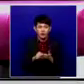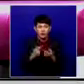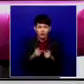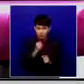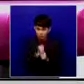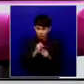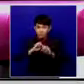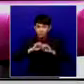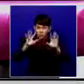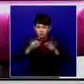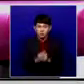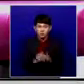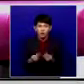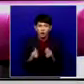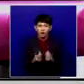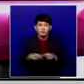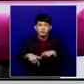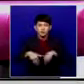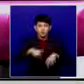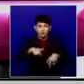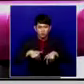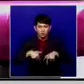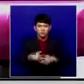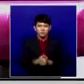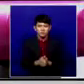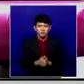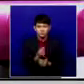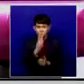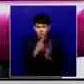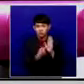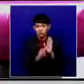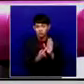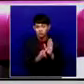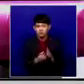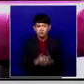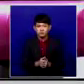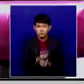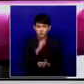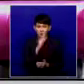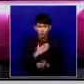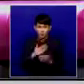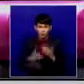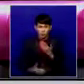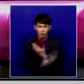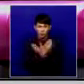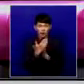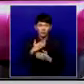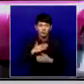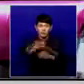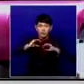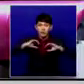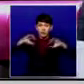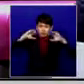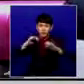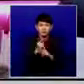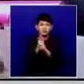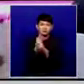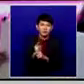ทำเพื่อประชาชนนะและนี่เป็นชาร์ตหนึ่งเนี่ยถ้าผมมีโอกาสได้เป็นรัฐบาลผมจะทำตาม